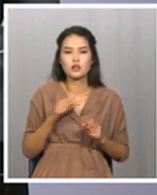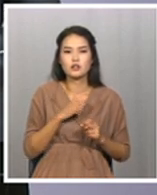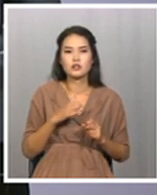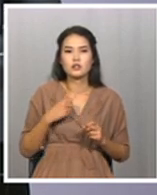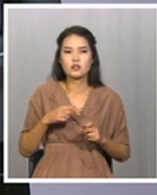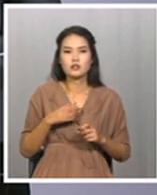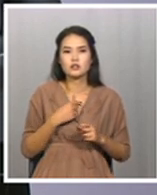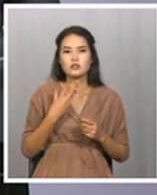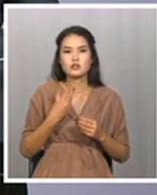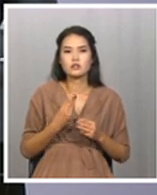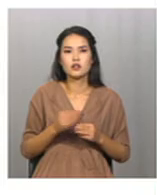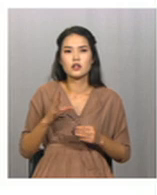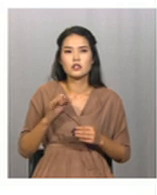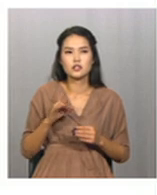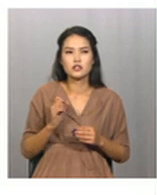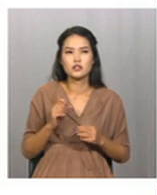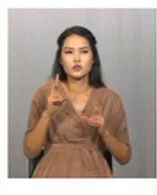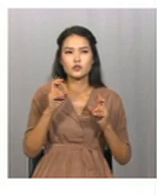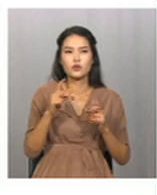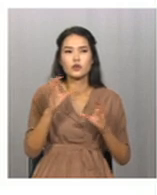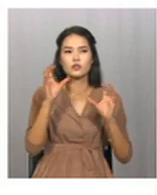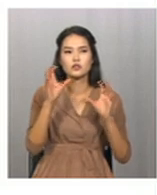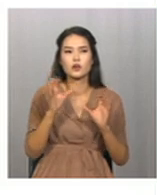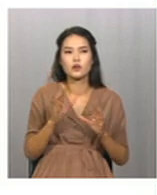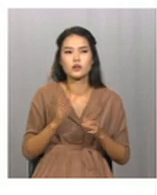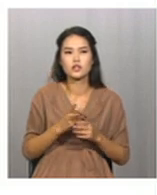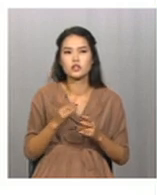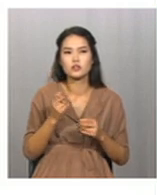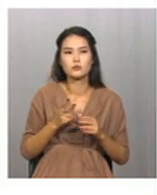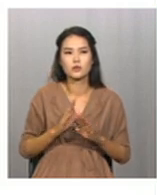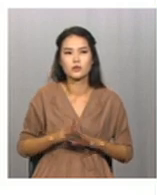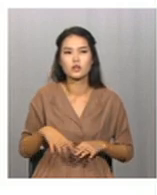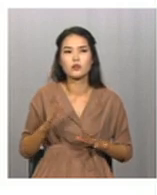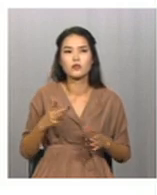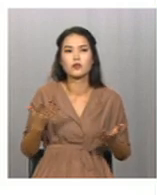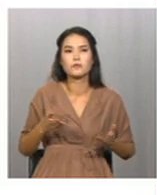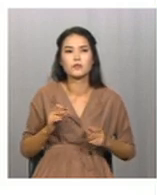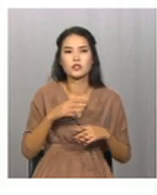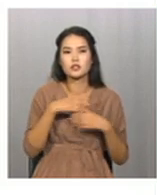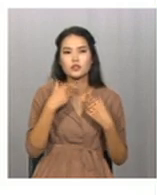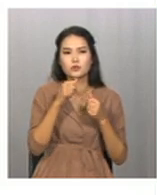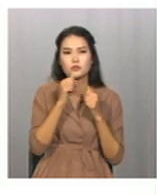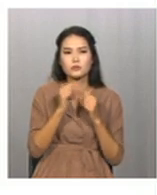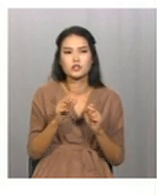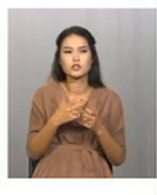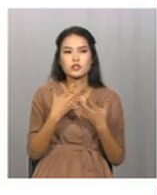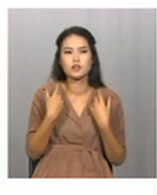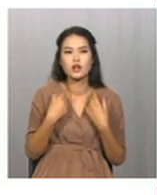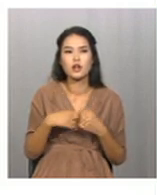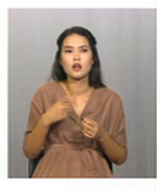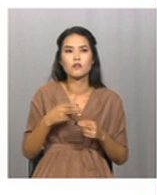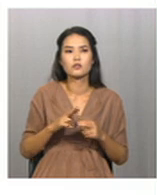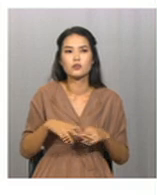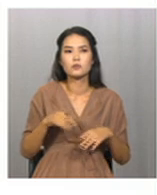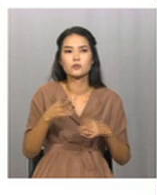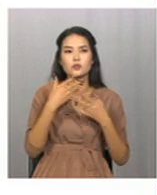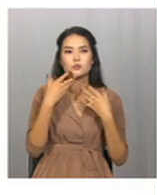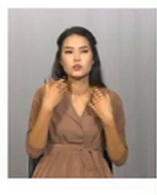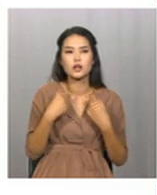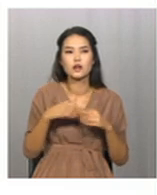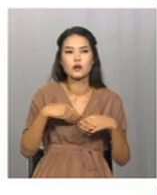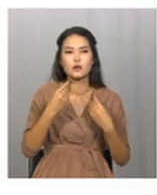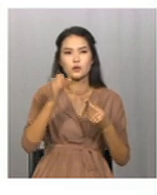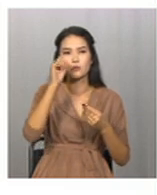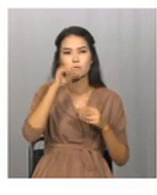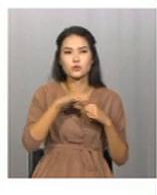закончить поэтическими строчками. Закон есть непреклонный, в ком дара нет любви неразделенной, в том нету дара